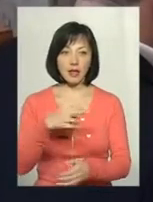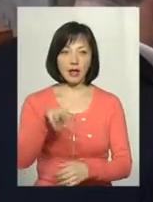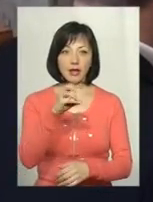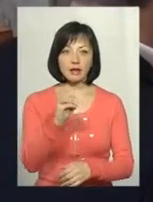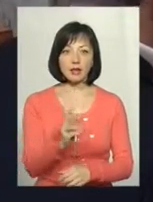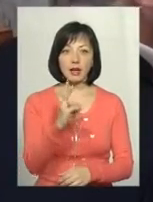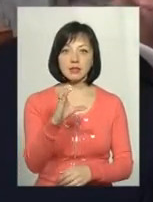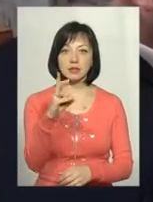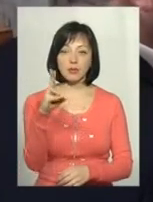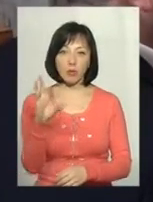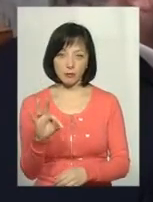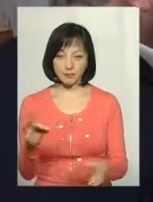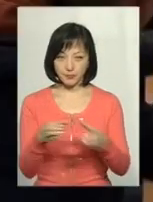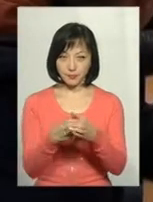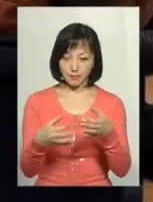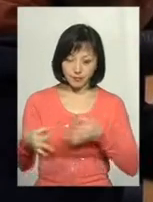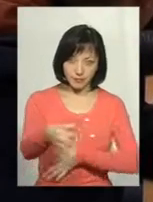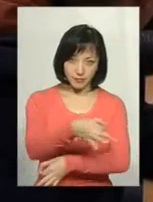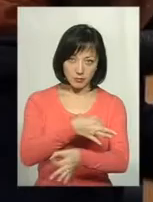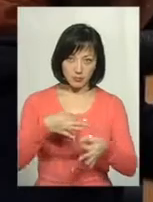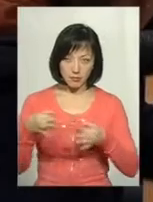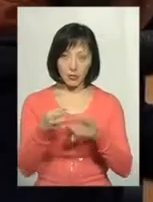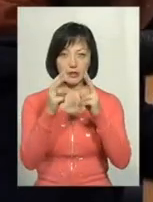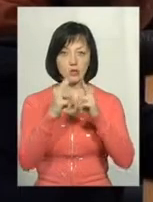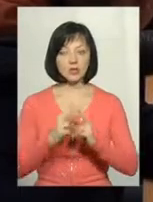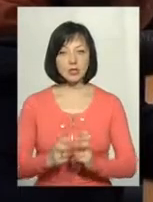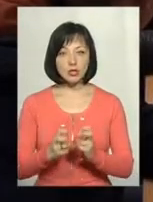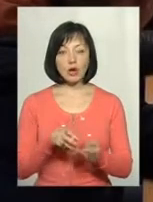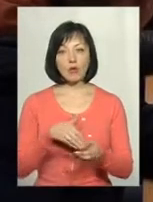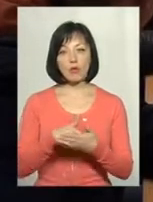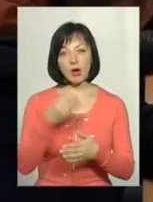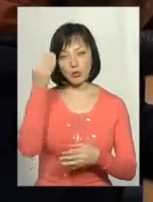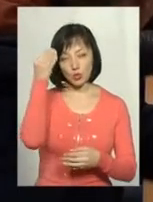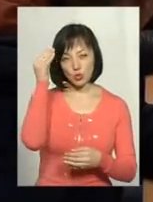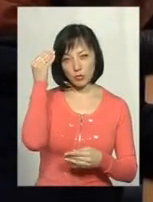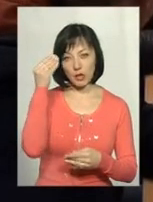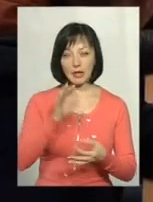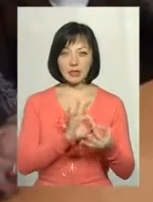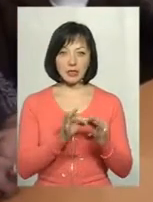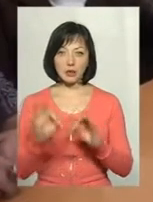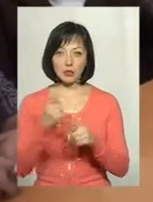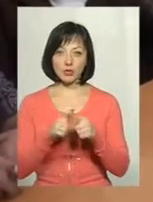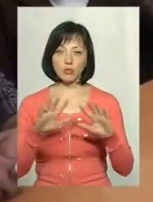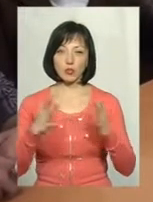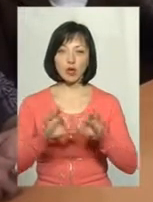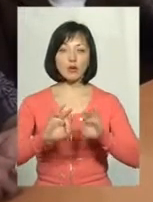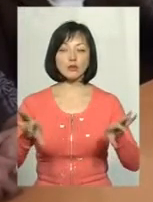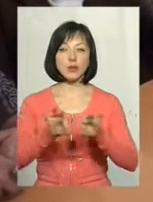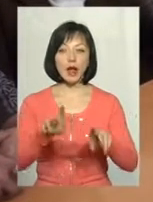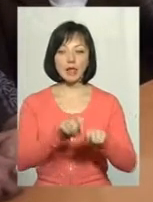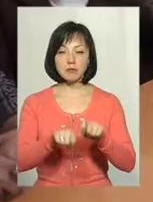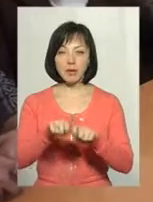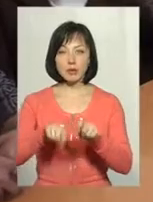у формі фокус-групи, яка мала на меті якісне дослідження громадської думки. Більш детально про цю подію розповіла